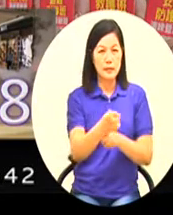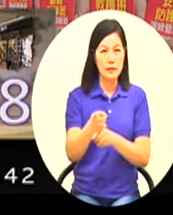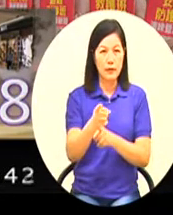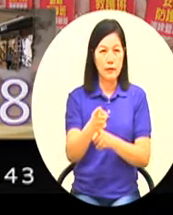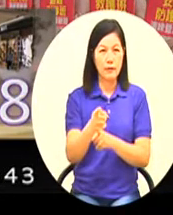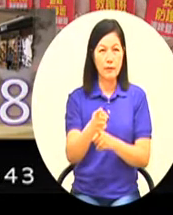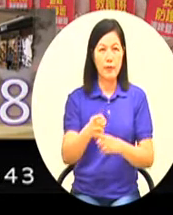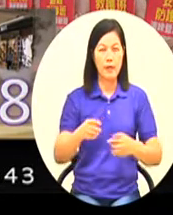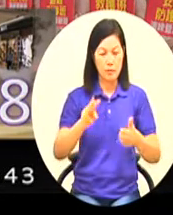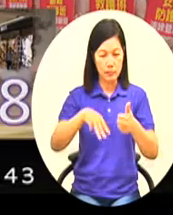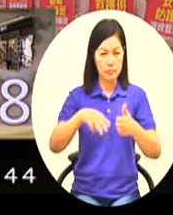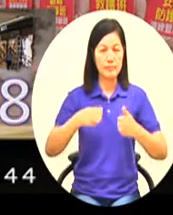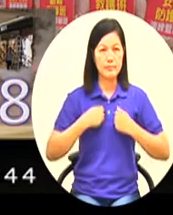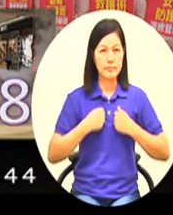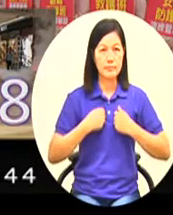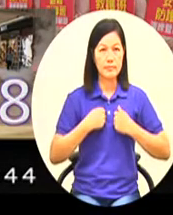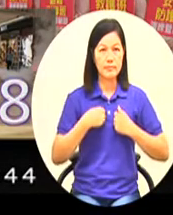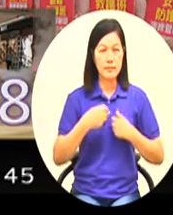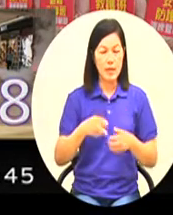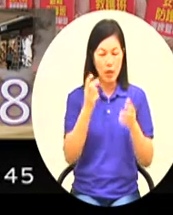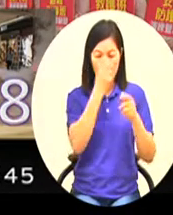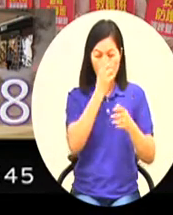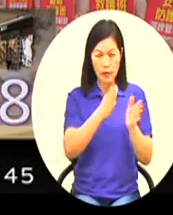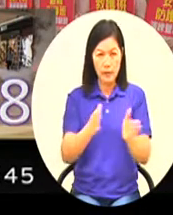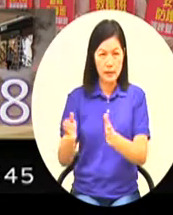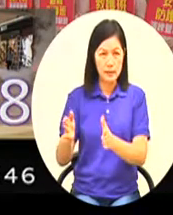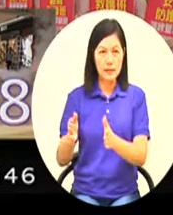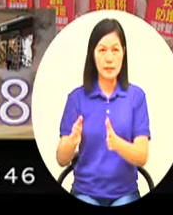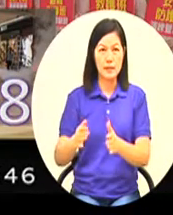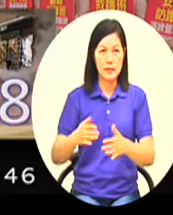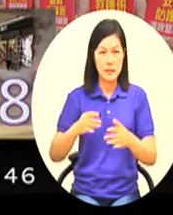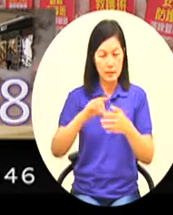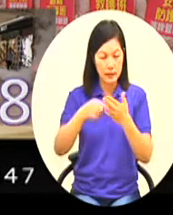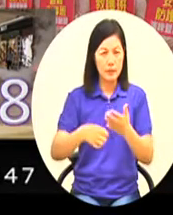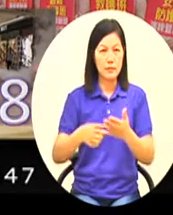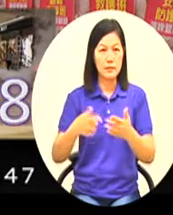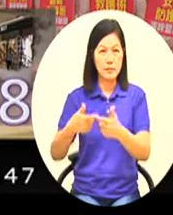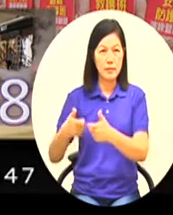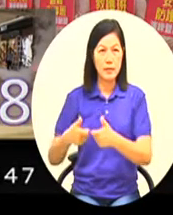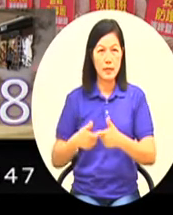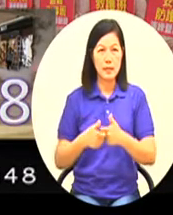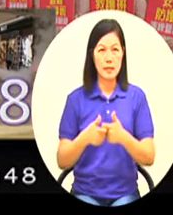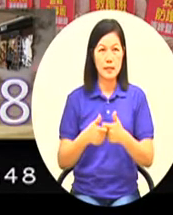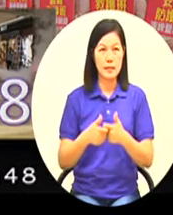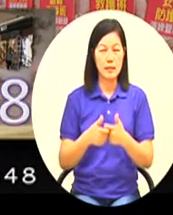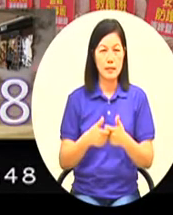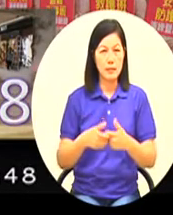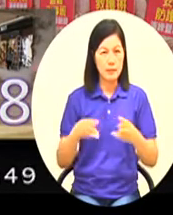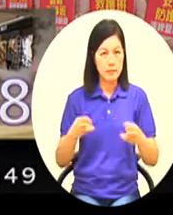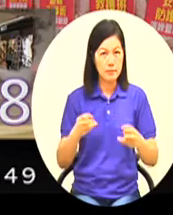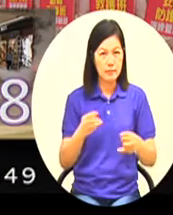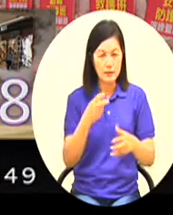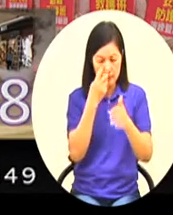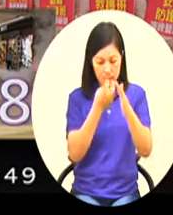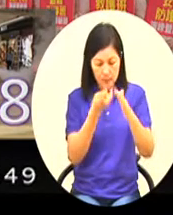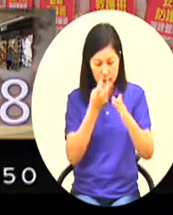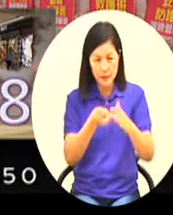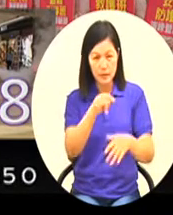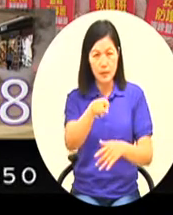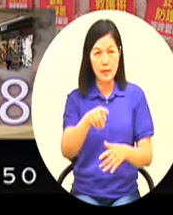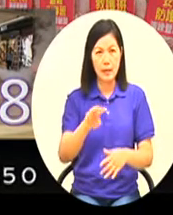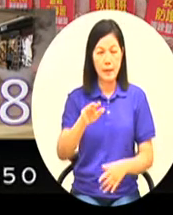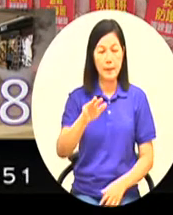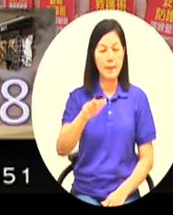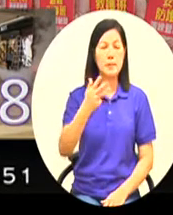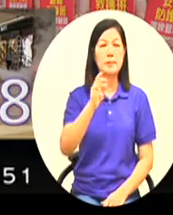实防火管理制度，本局辅导场所自卫消防编制验证824家，制定消防